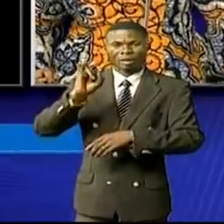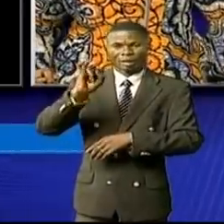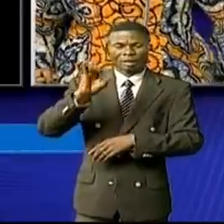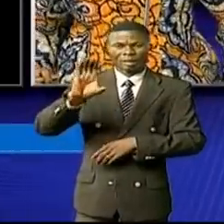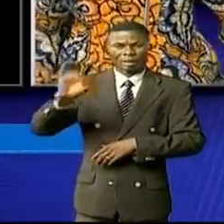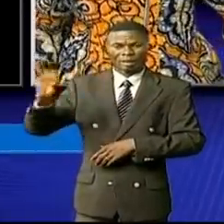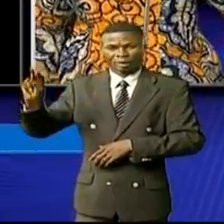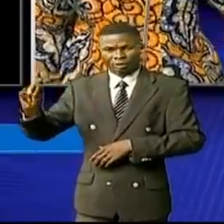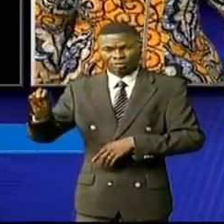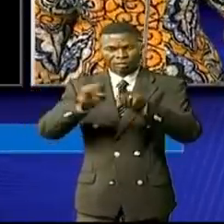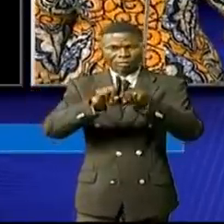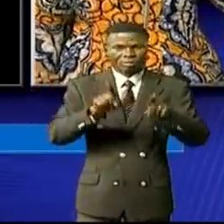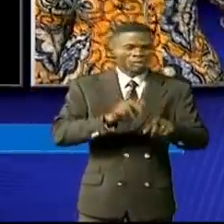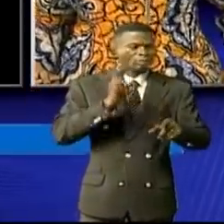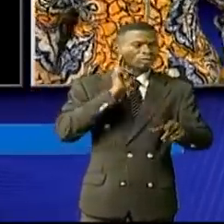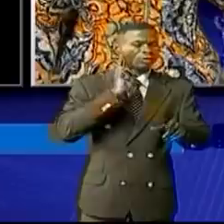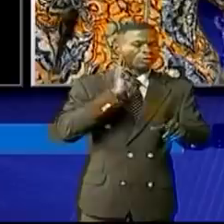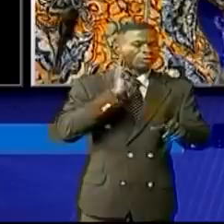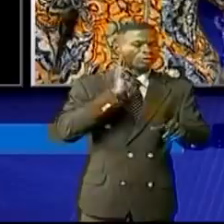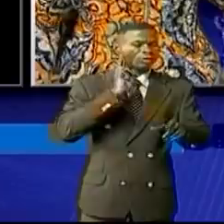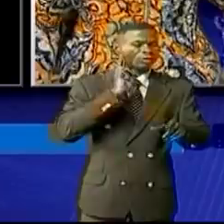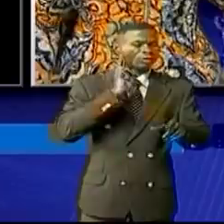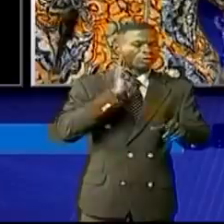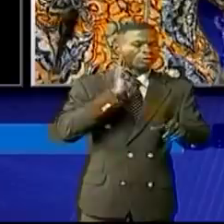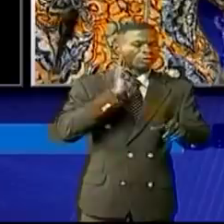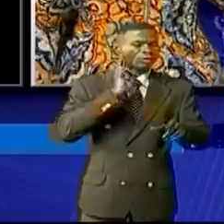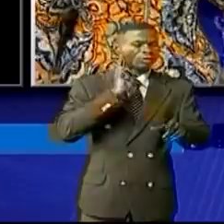Hotel convolé en juste nos